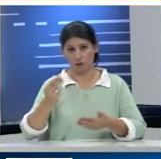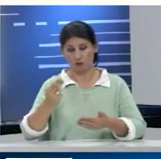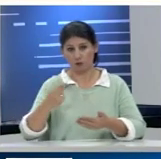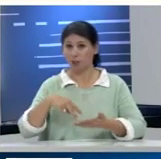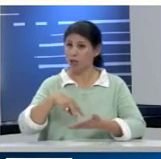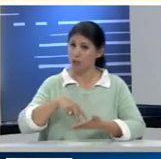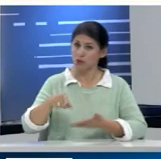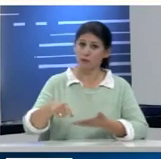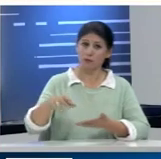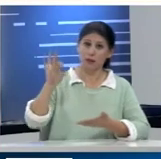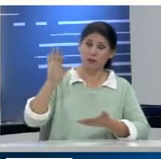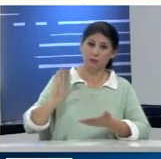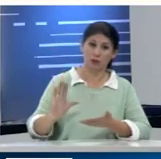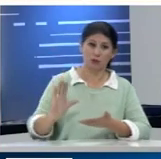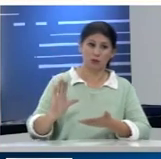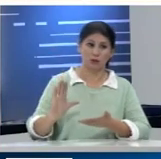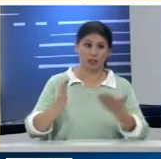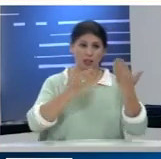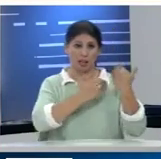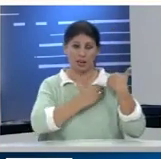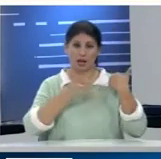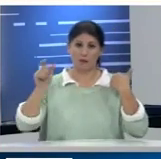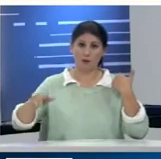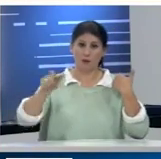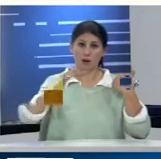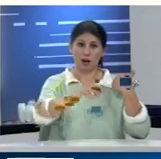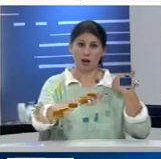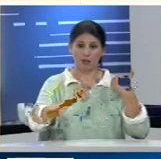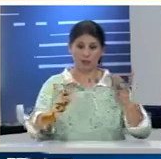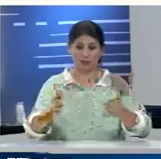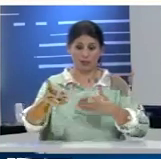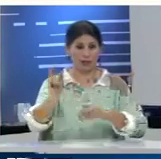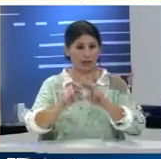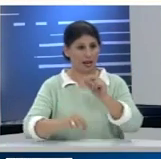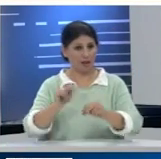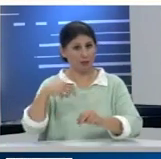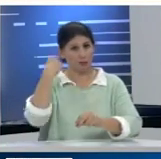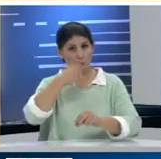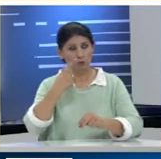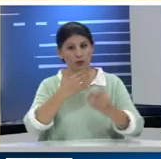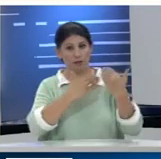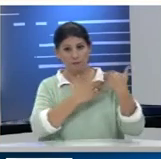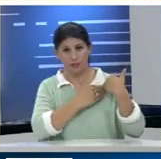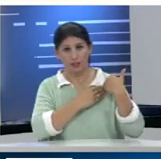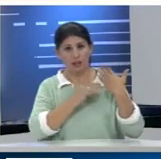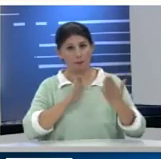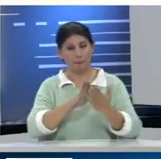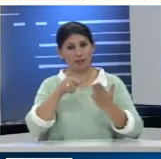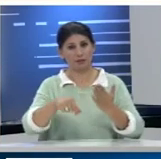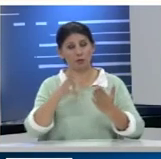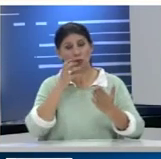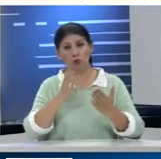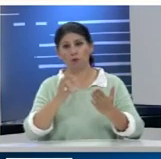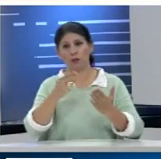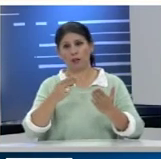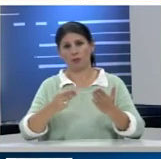των περιστάσεων για να αναλάβει ο καθένας ενώπιον της κάλπης την προσωπική του ευθύνη απέναντι σε τέτοια τόσο